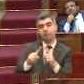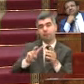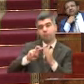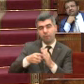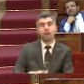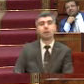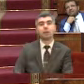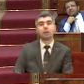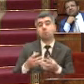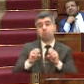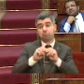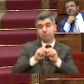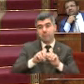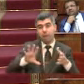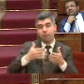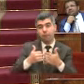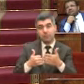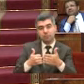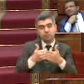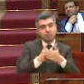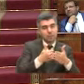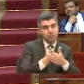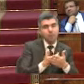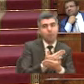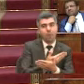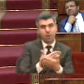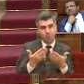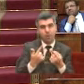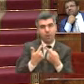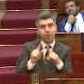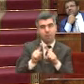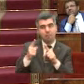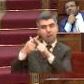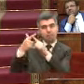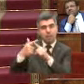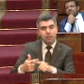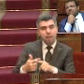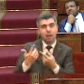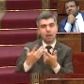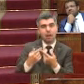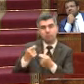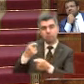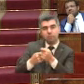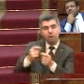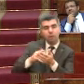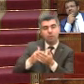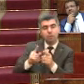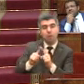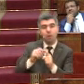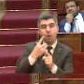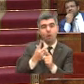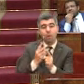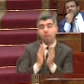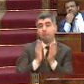خطورة الحوادث السير وانعكاساتها الكارثية على النسيج الاقتصادي والاجتماعي المجتمعي، لابد للمدرسة أن